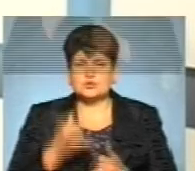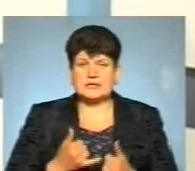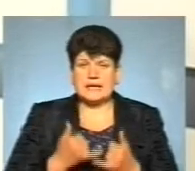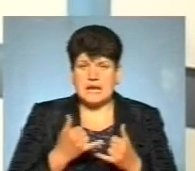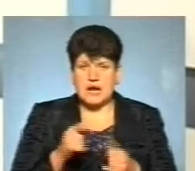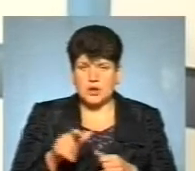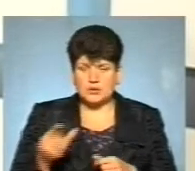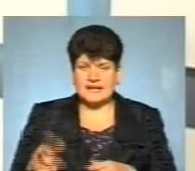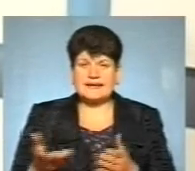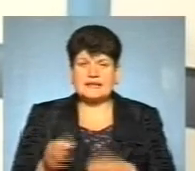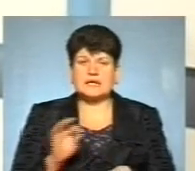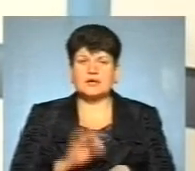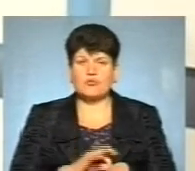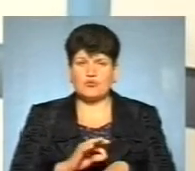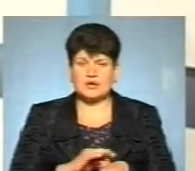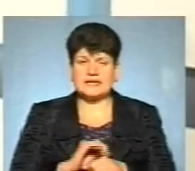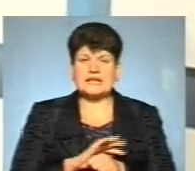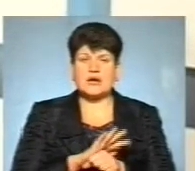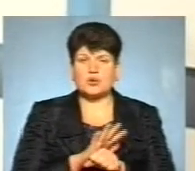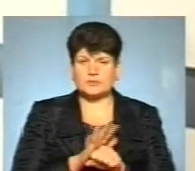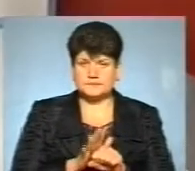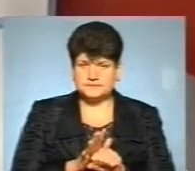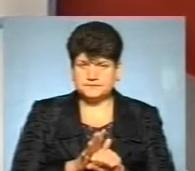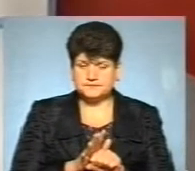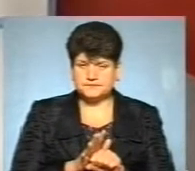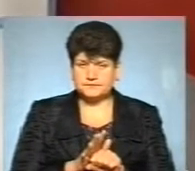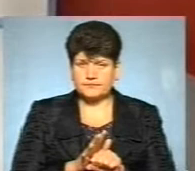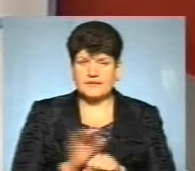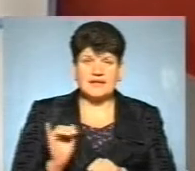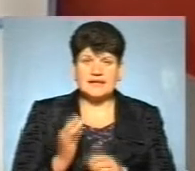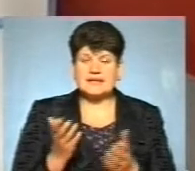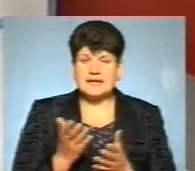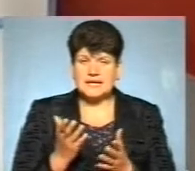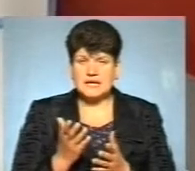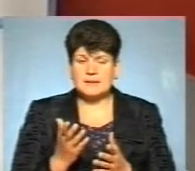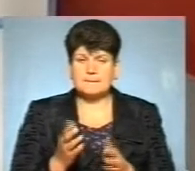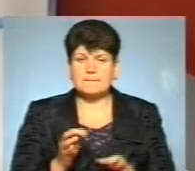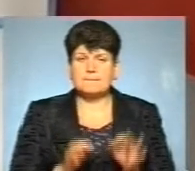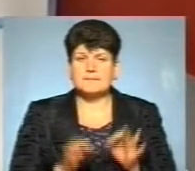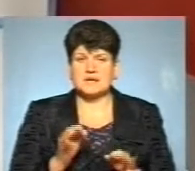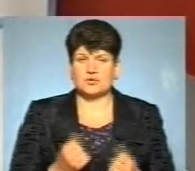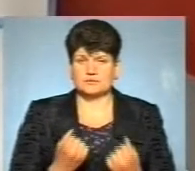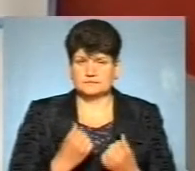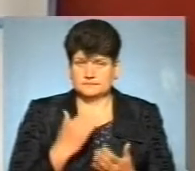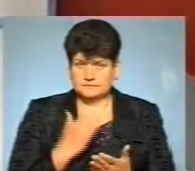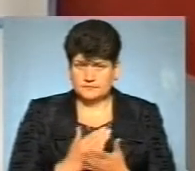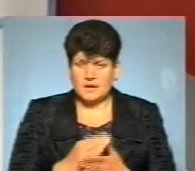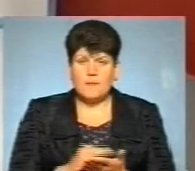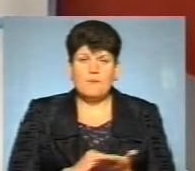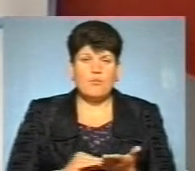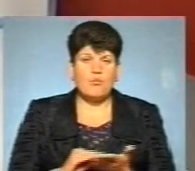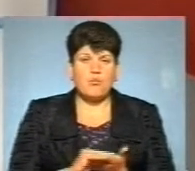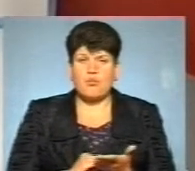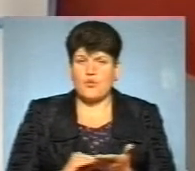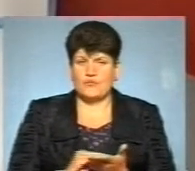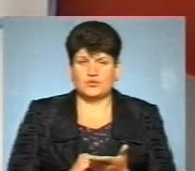які перехворіли на ковід і які природньо імунізувалися, повторна зустріч